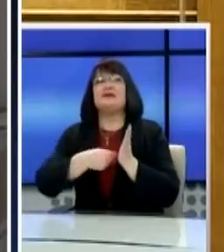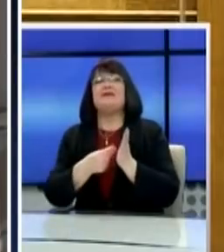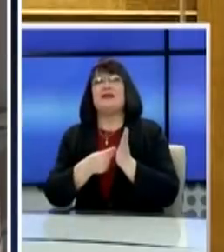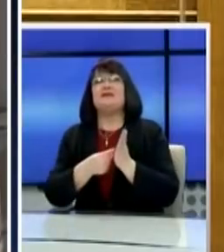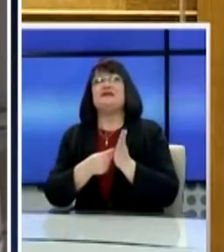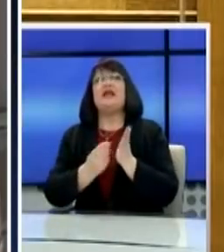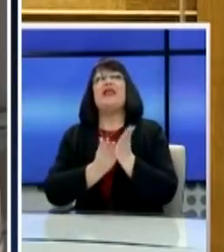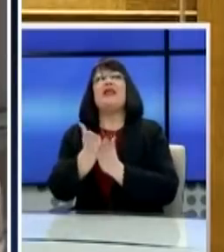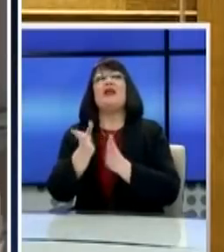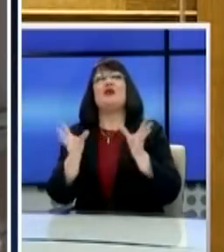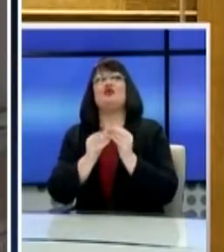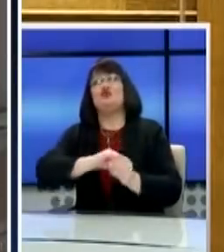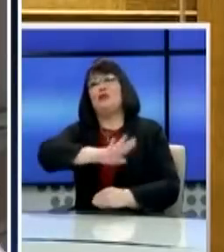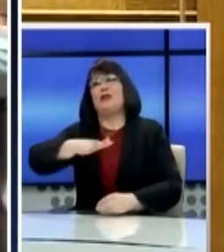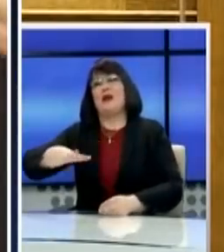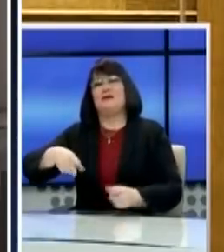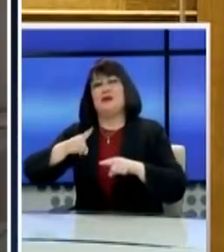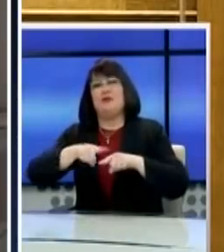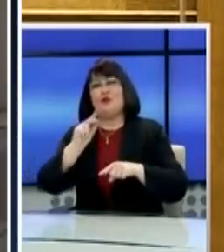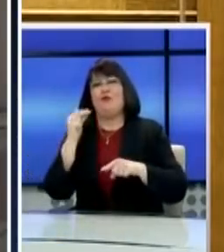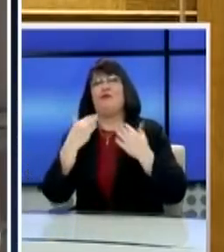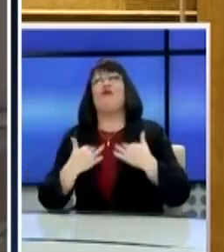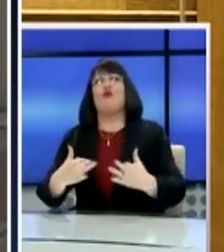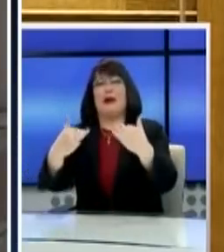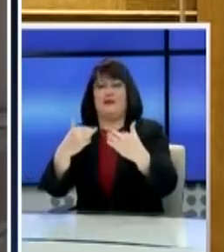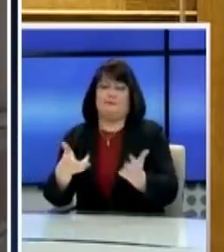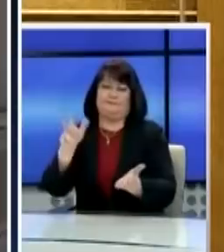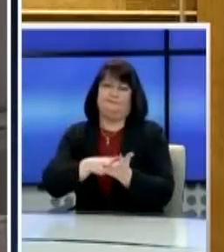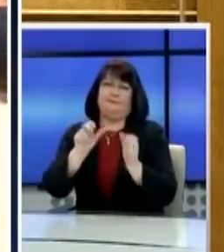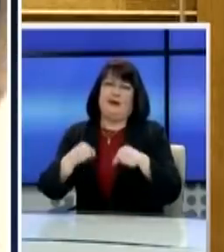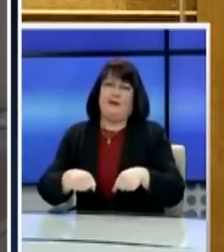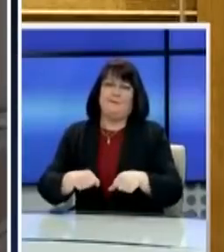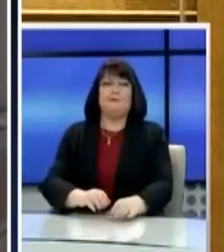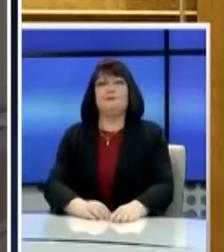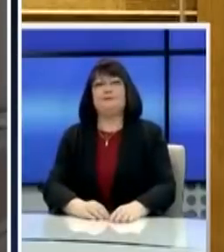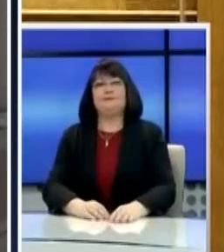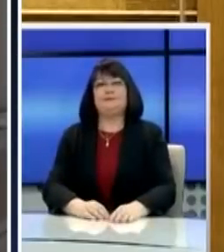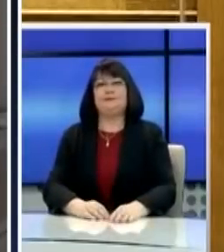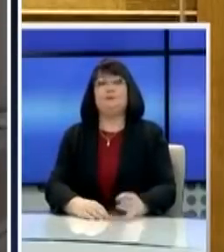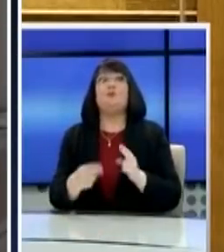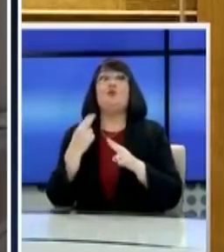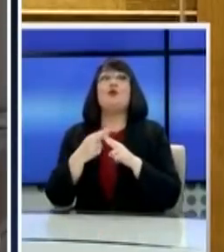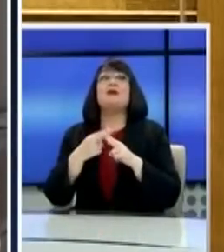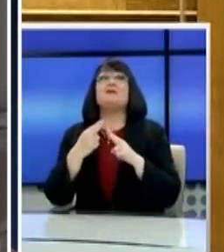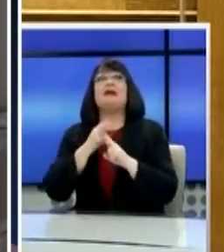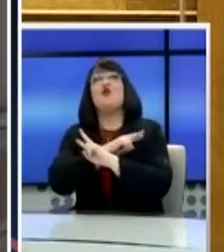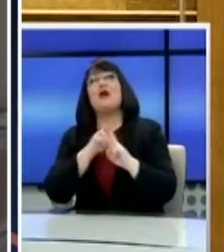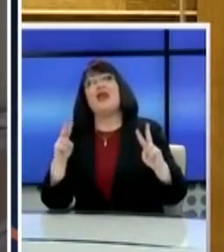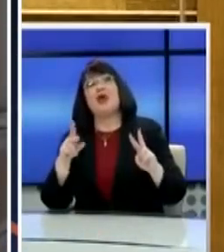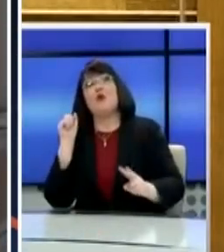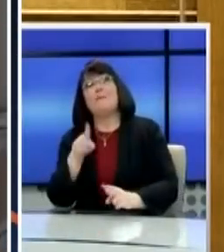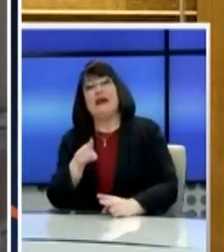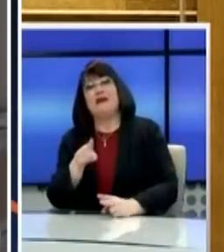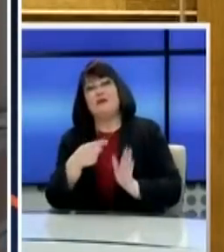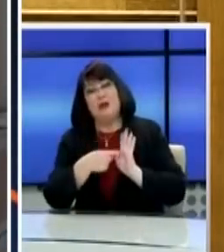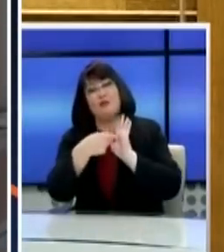πρέπει να σου πω ότι αναφέρθηκε και στο θέμα των διαρευνητικών εντολών. Ας μην ξεχνάμε ότι αυτές ξεκινούν την επόμενη Δευτέρα και αυτή η συζήτηση στη